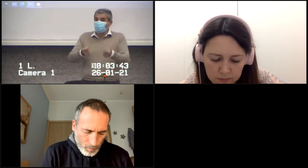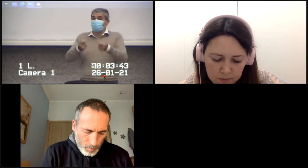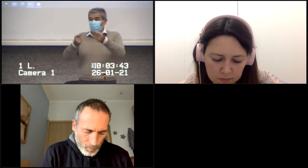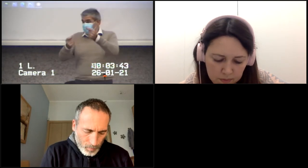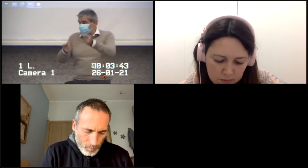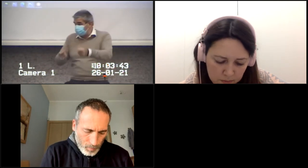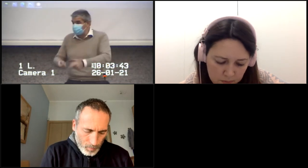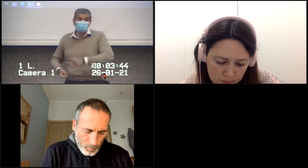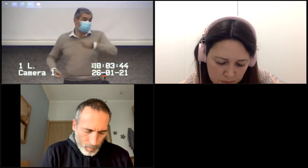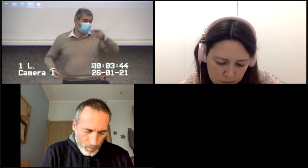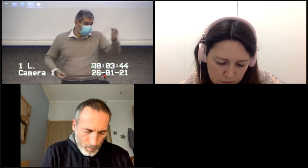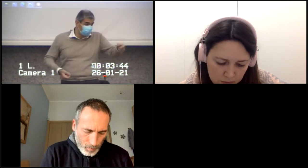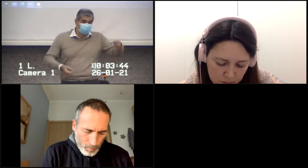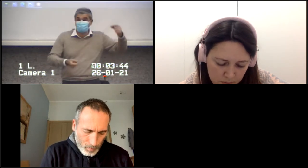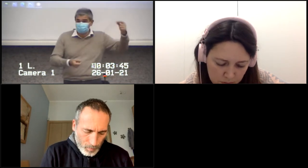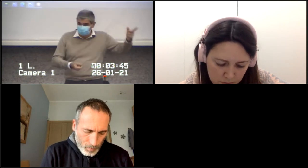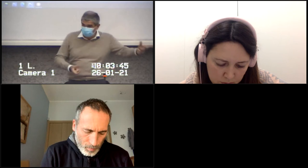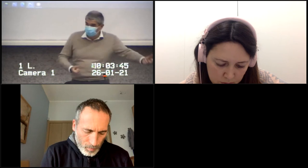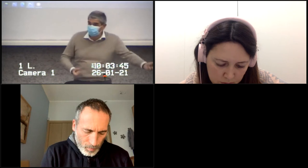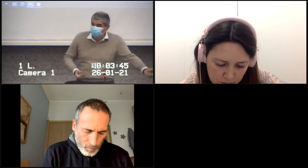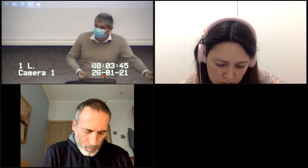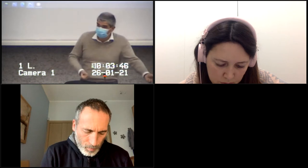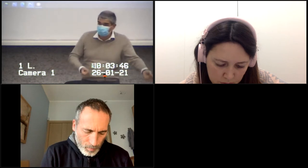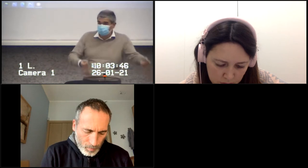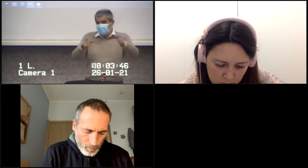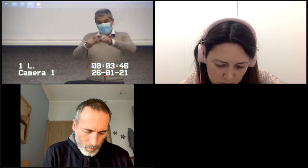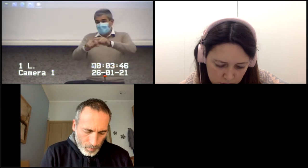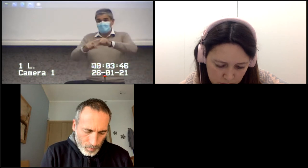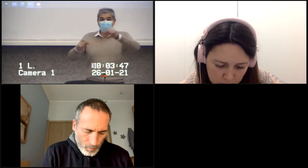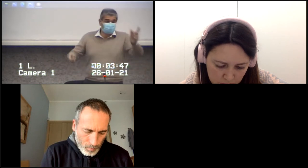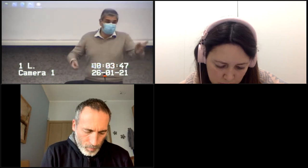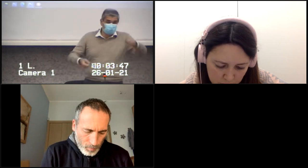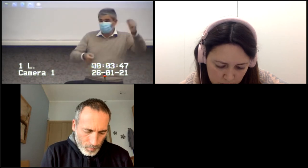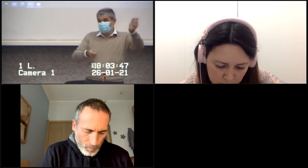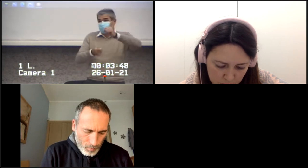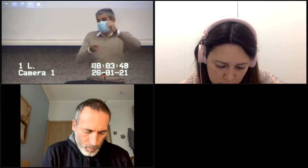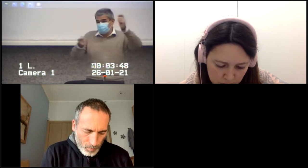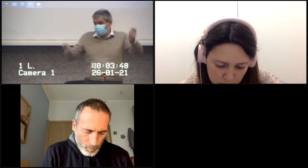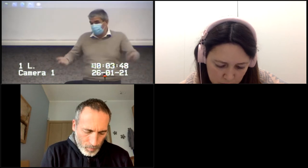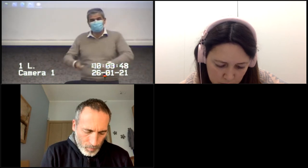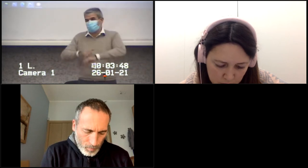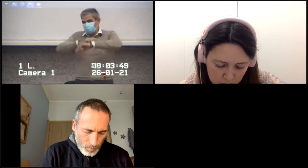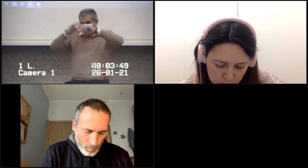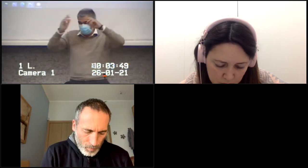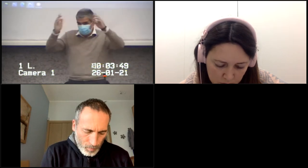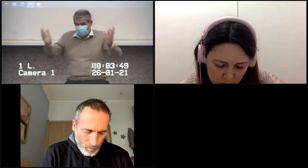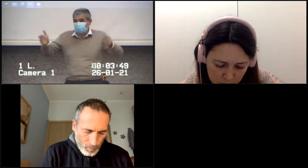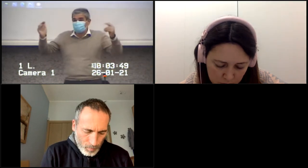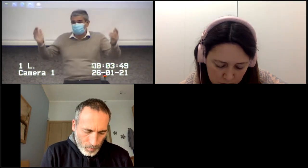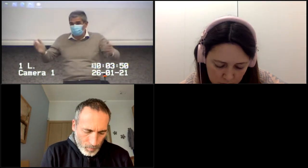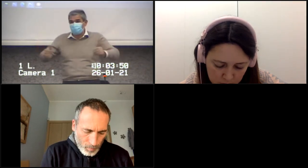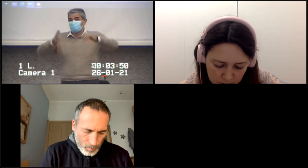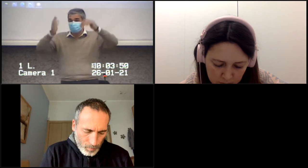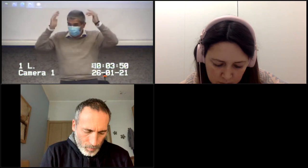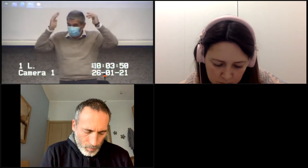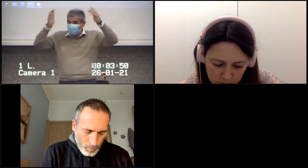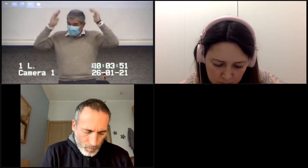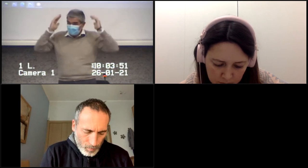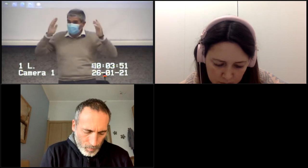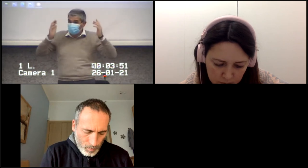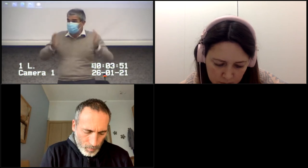particolari come questa servitù, c'è un'altra che stiamo trattando con un altro fallimento, che la chiamiamo la cosiddetta striscia rossa, che è una roba assurda, che ci troviamo in un